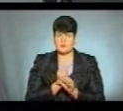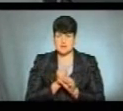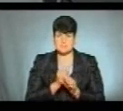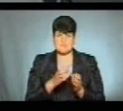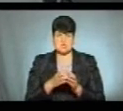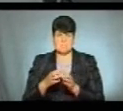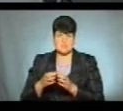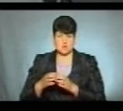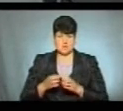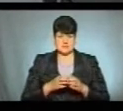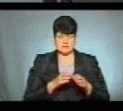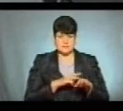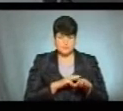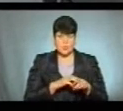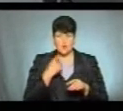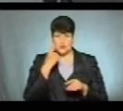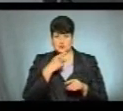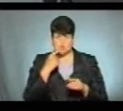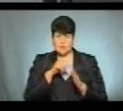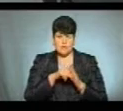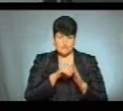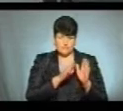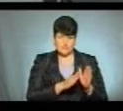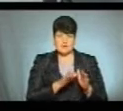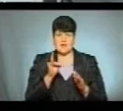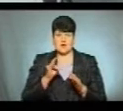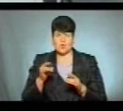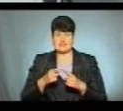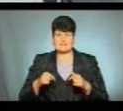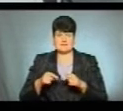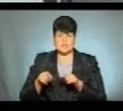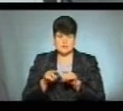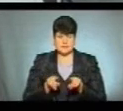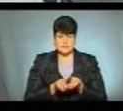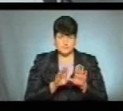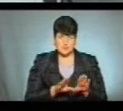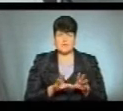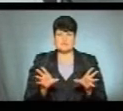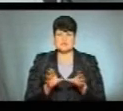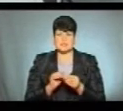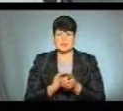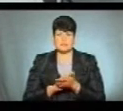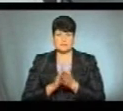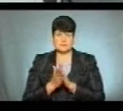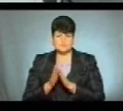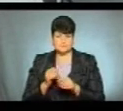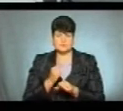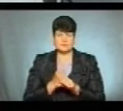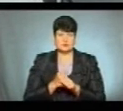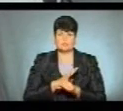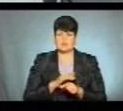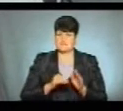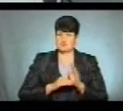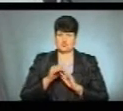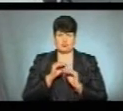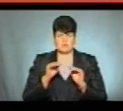підрозділами, як особового призначення, так і райвідділів. Взаємодія була на високому рівні, і ми побачили, що нам є